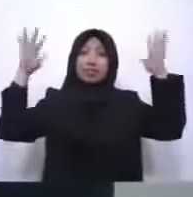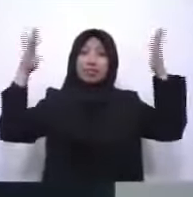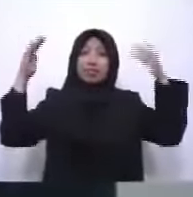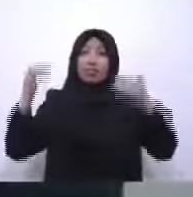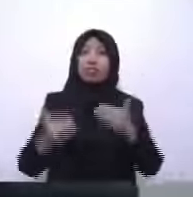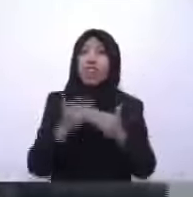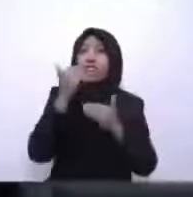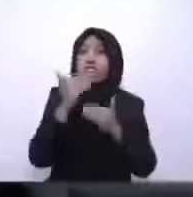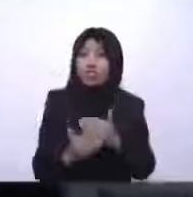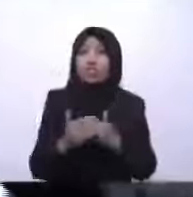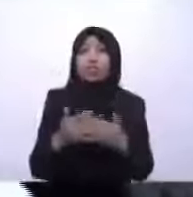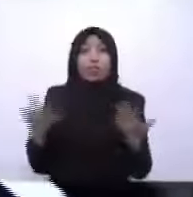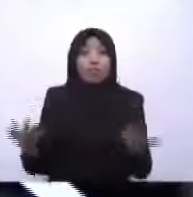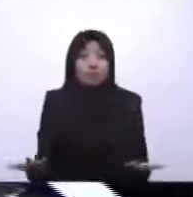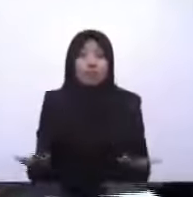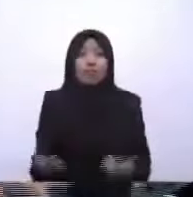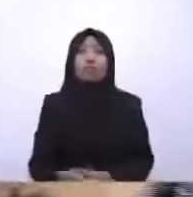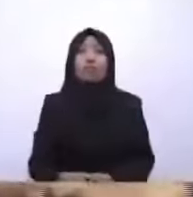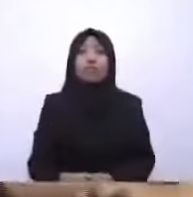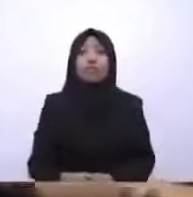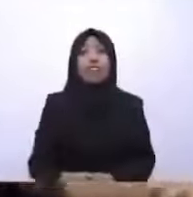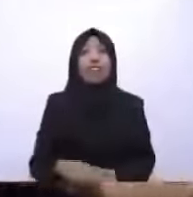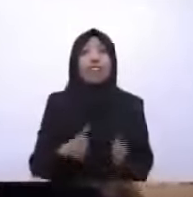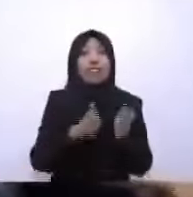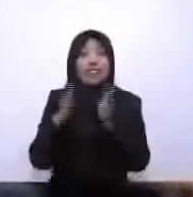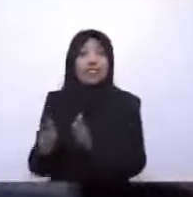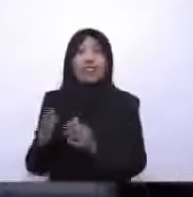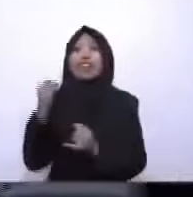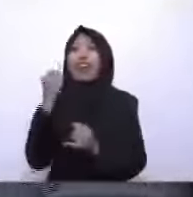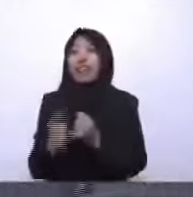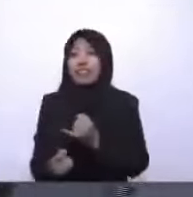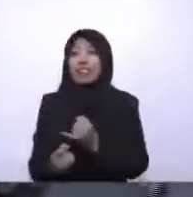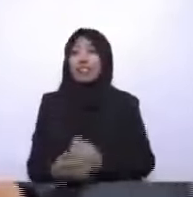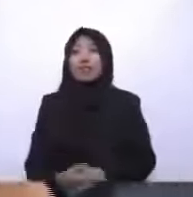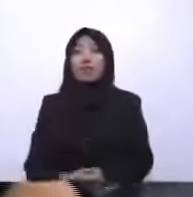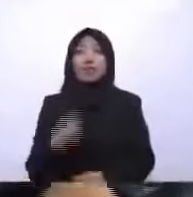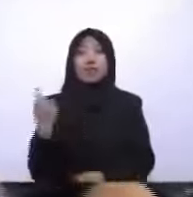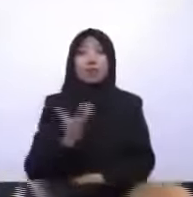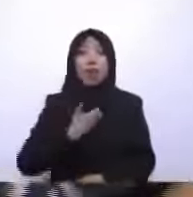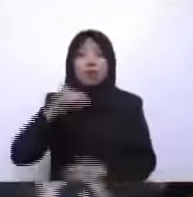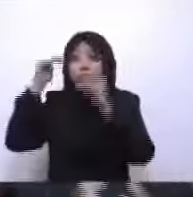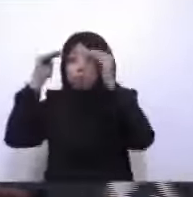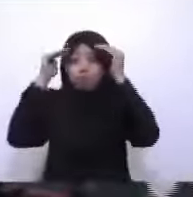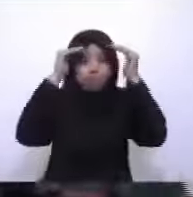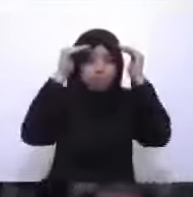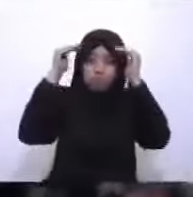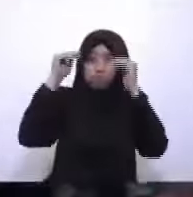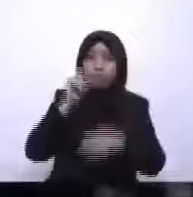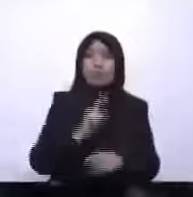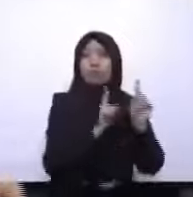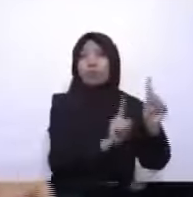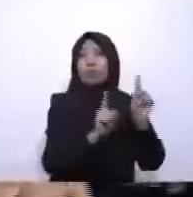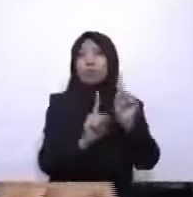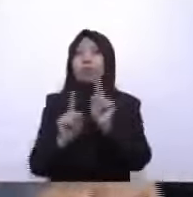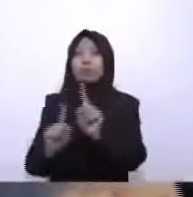Sesi selanjutnya adalah segmen terakhir. Kita akan mendengarkan seluruh pasangan calon untuk